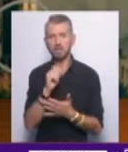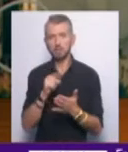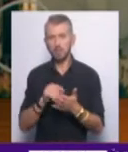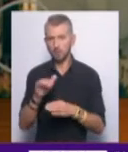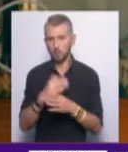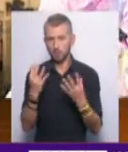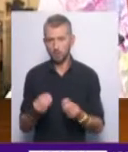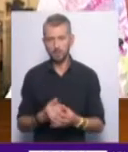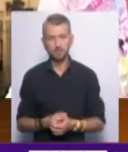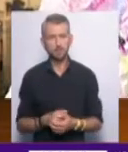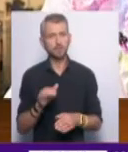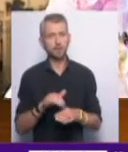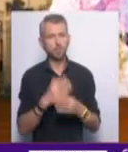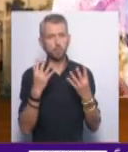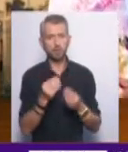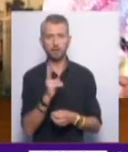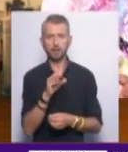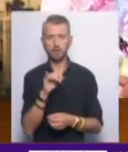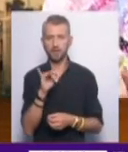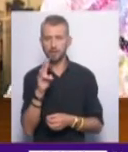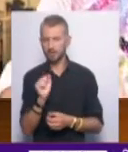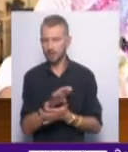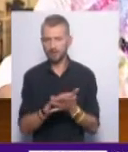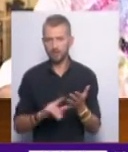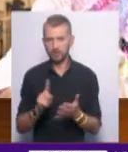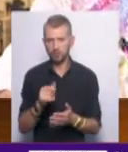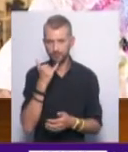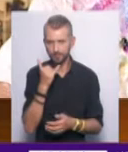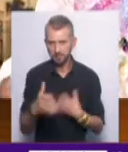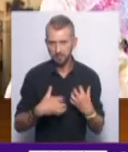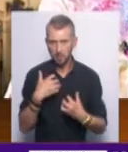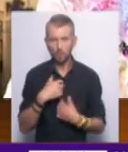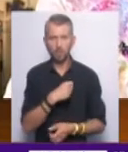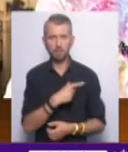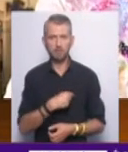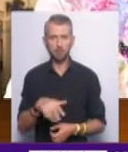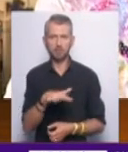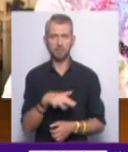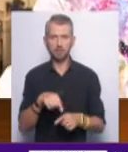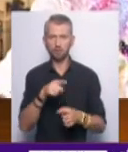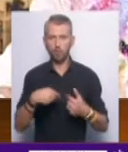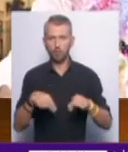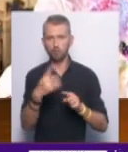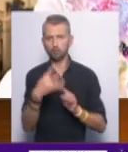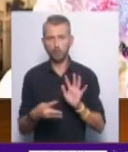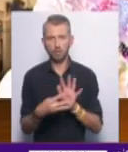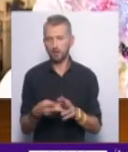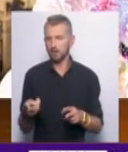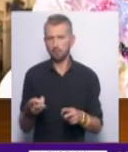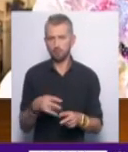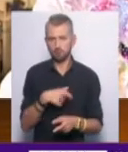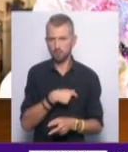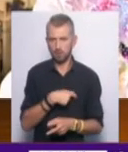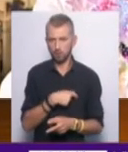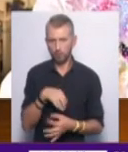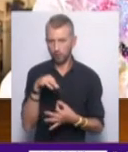день. Добрий день. Катерина, извините, що беспокою. Комсомольський масив, 49-й округ, без депутата. Я